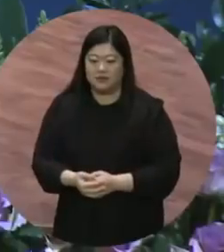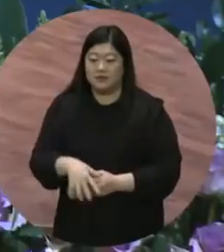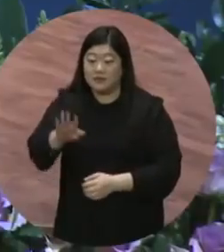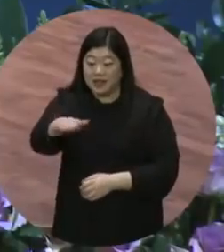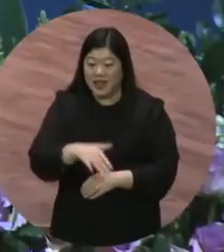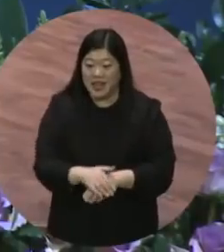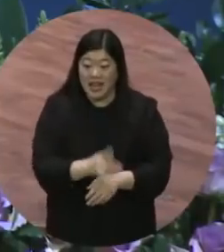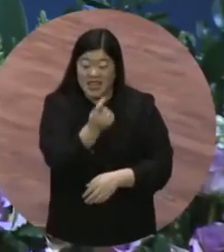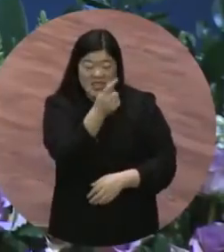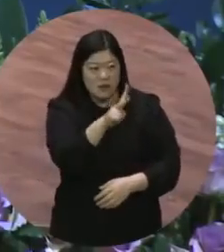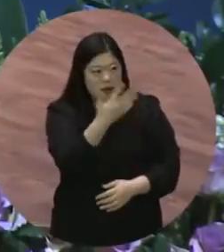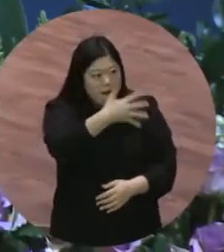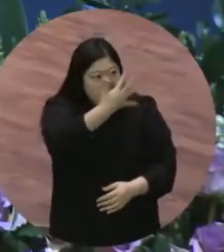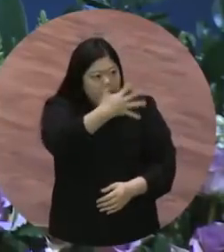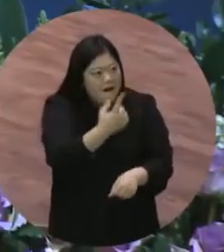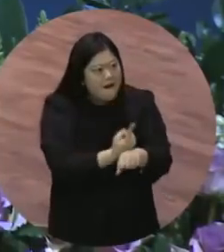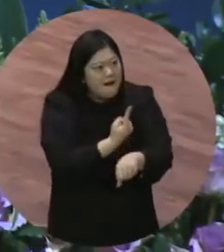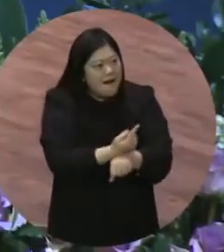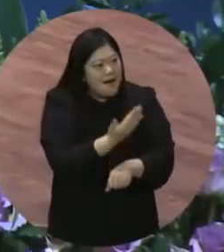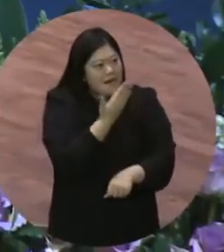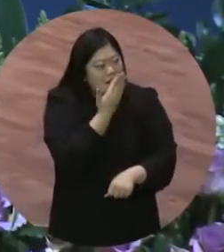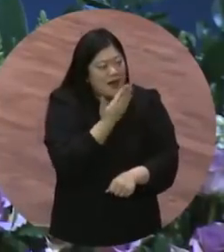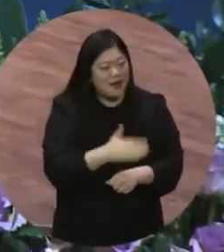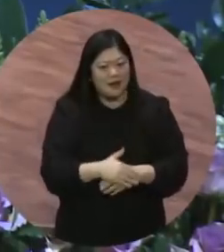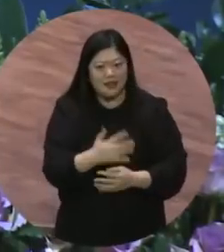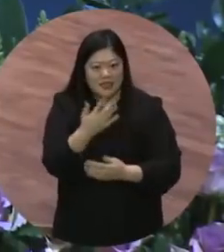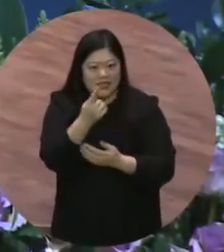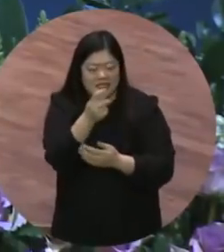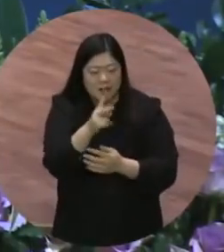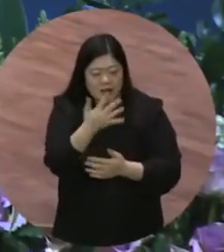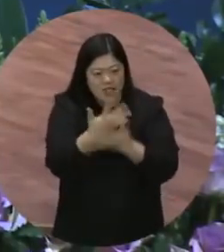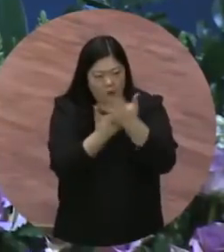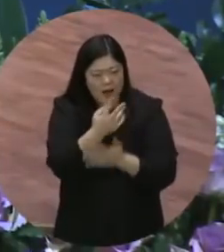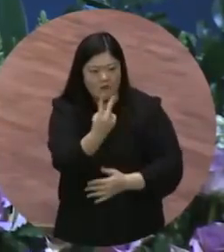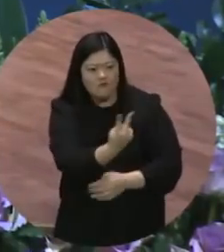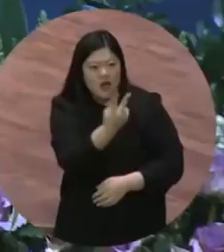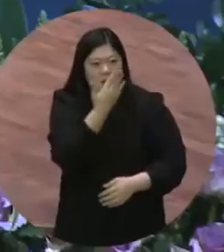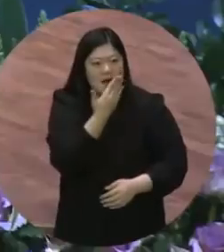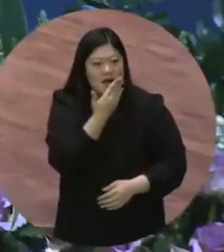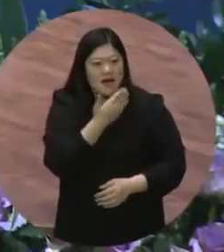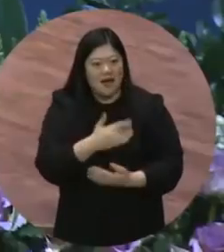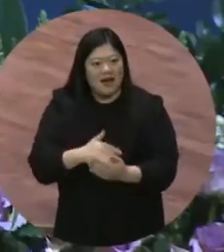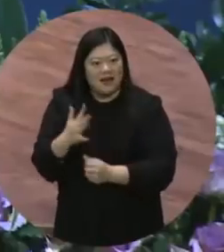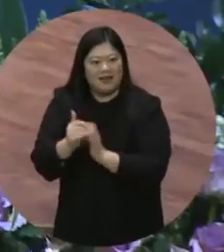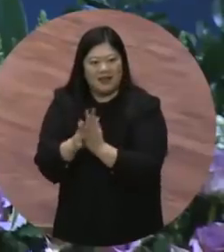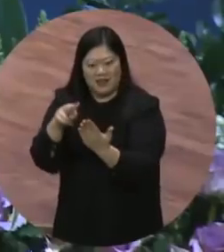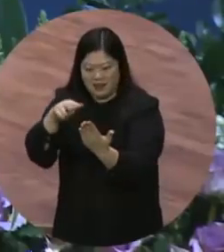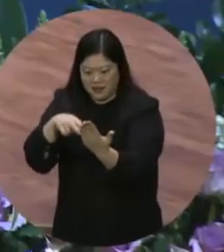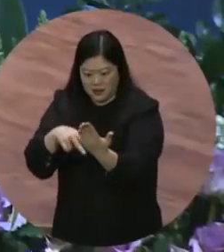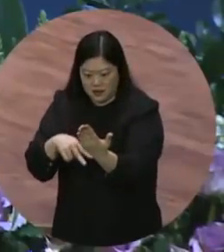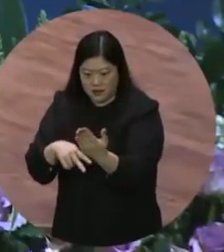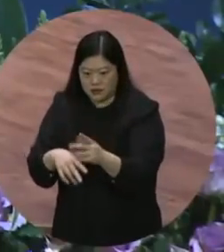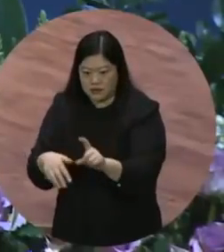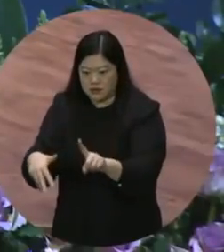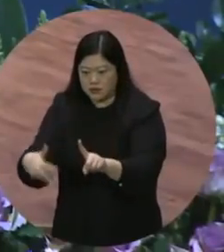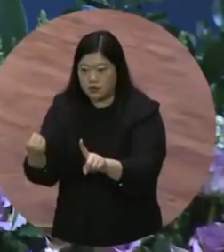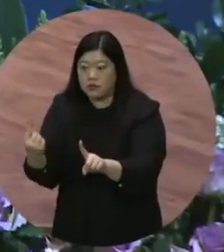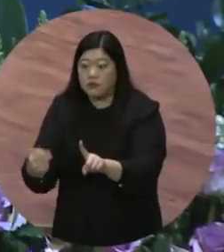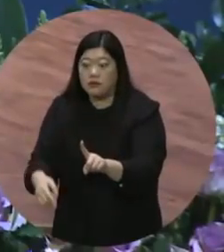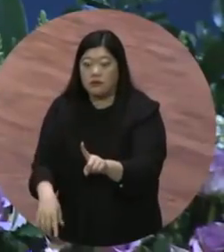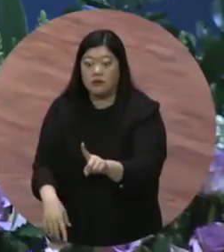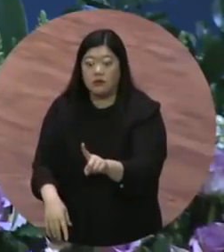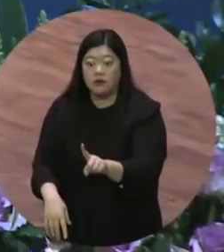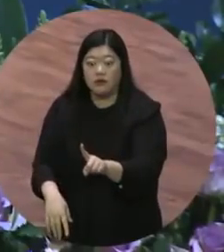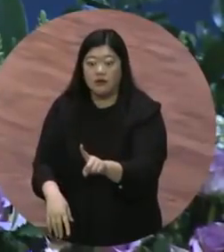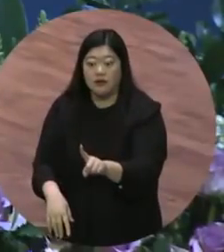테레비 볼 수 있고 두 시간 영화 볼 수 있지만 말씀은 성경은 하나님의 감동이 임해야 돼. 그렇다면 우리가